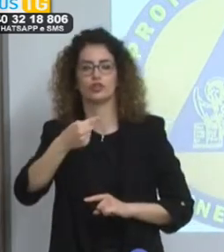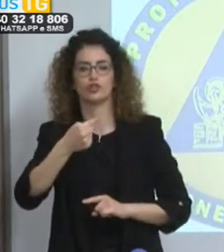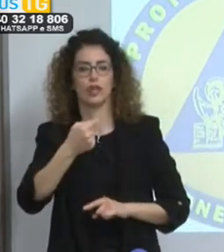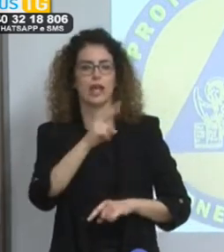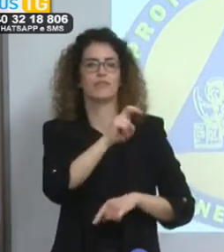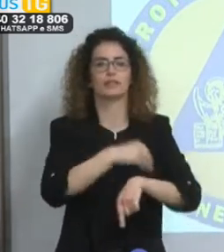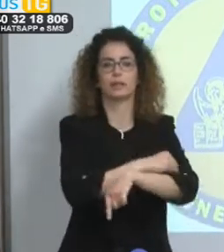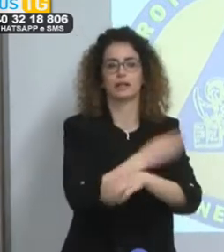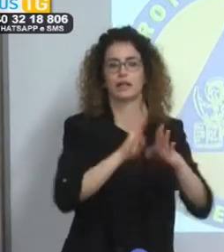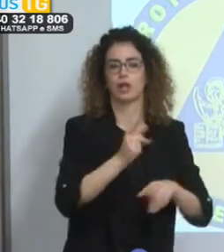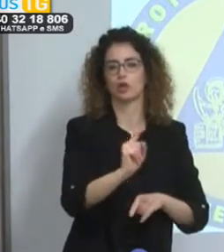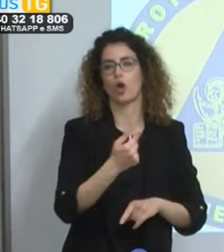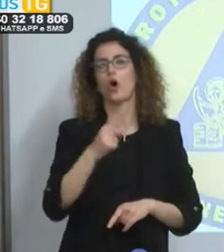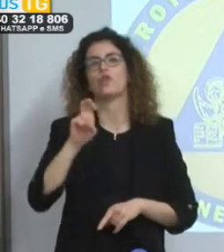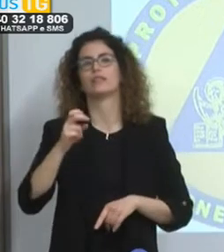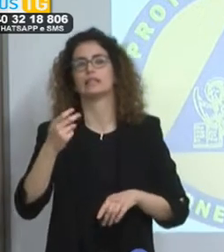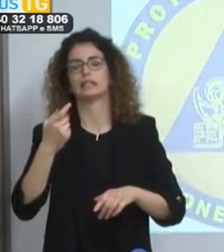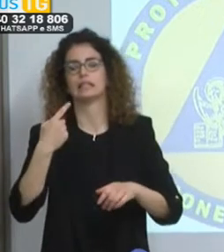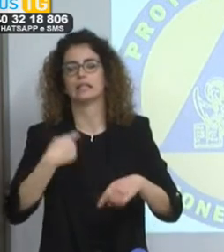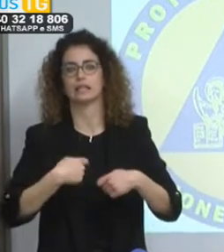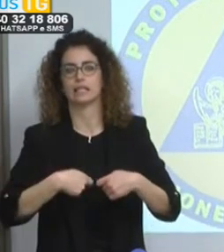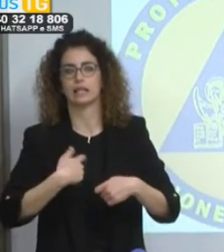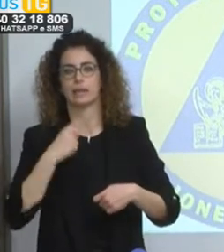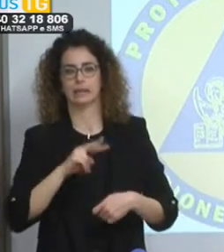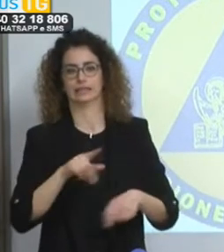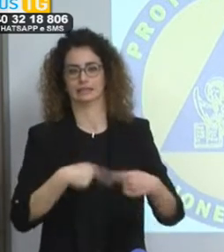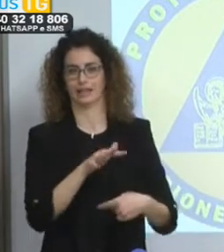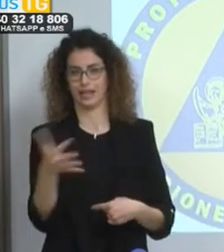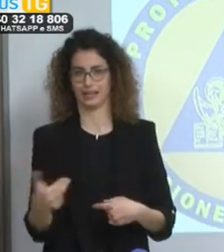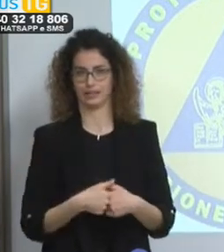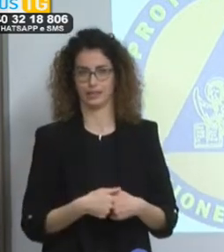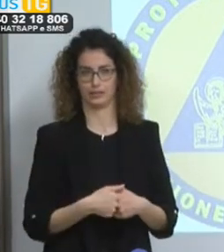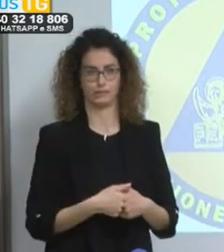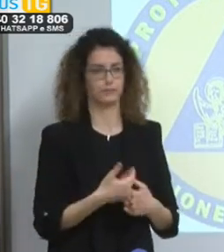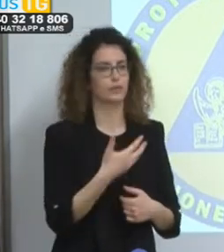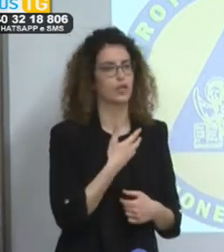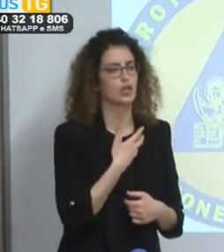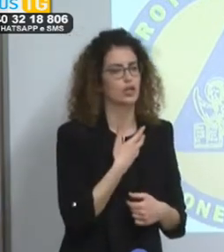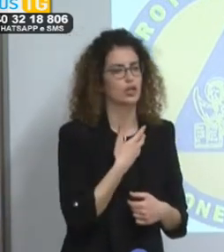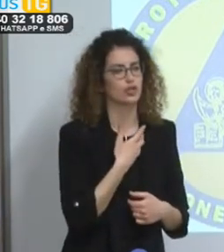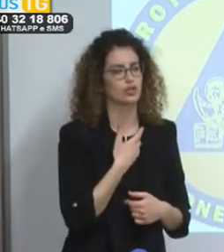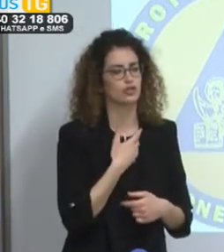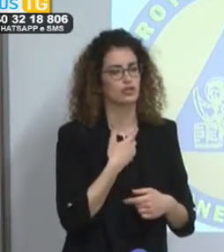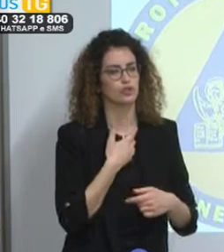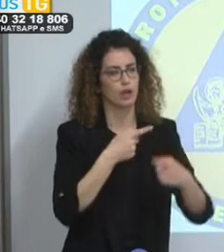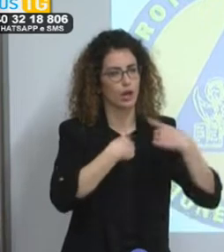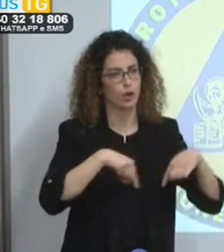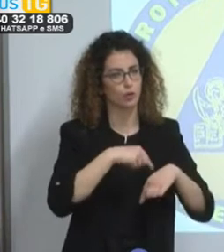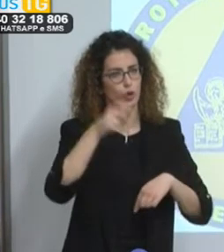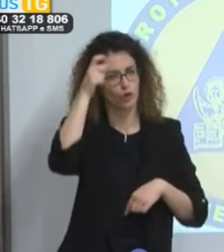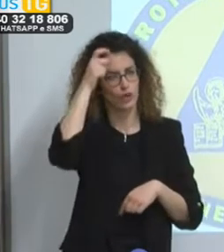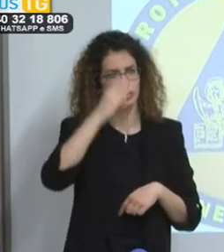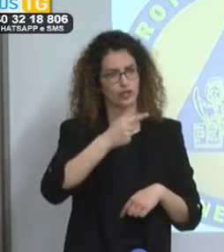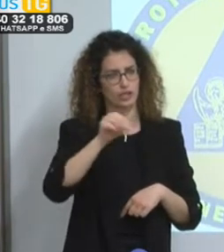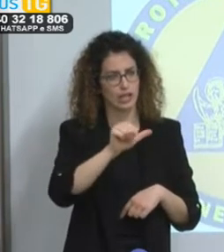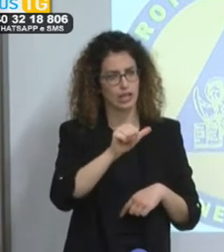settembre, quella è un'altra sfida. C'è però previsto un incontro col governo, col CTS, che